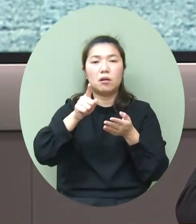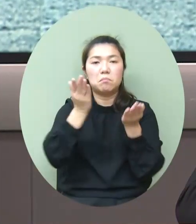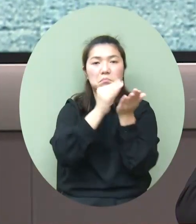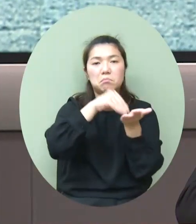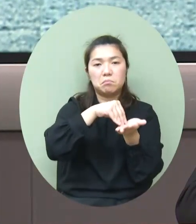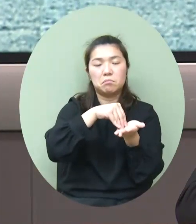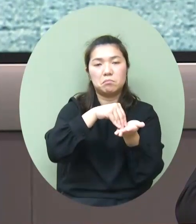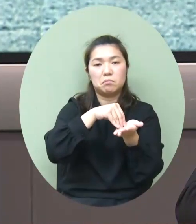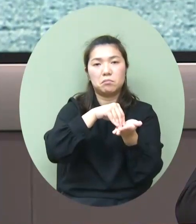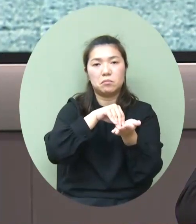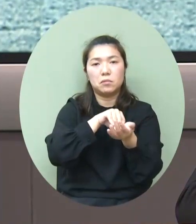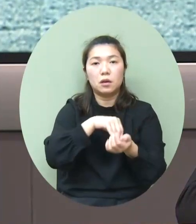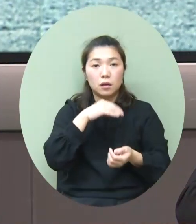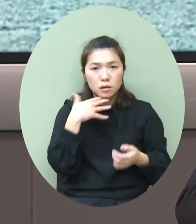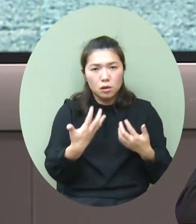已经确诊，